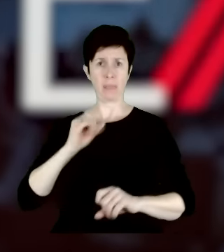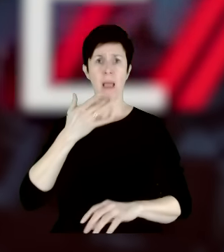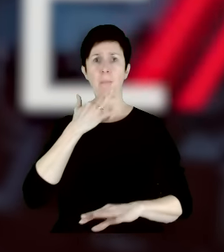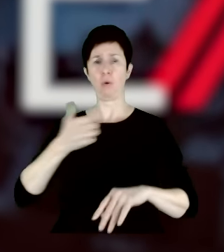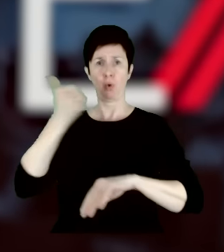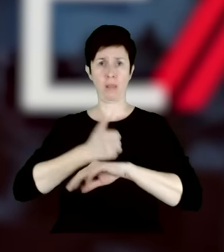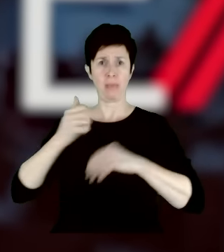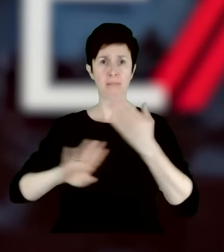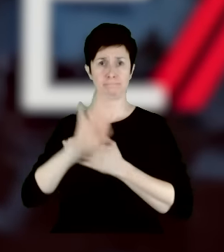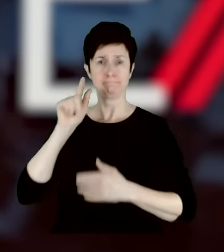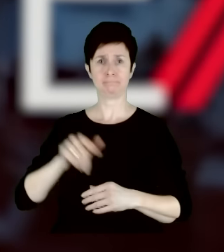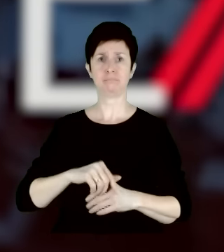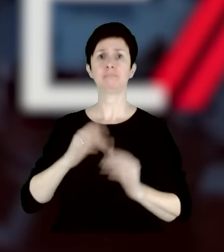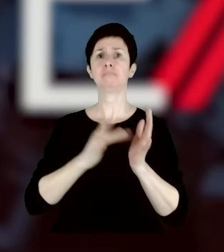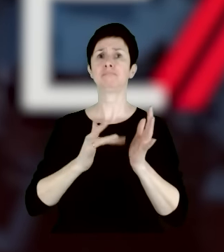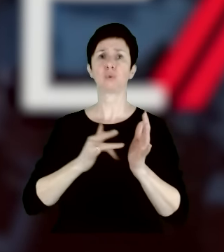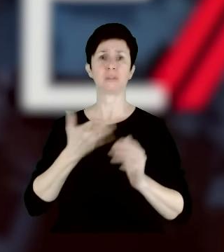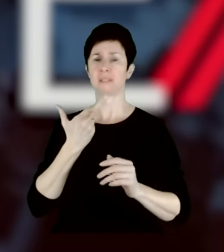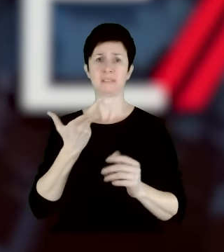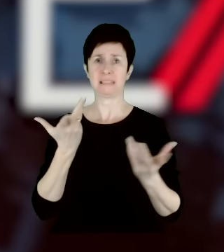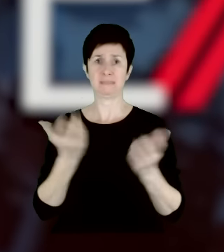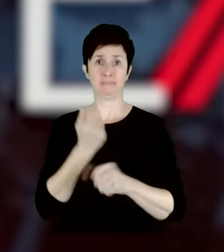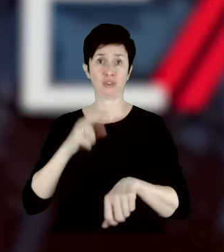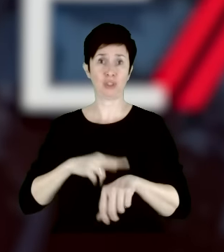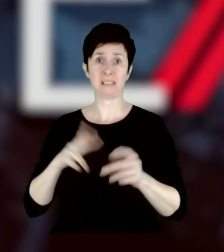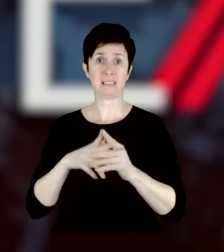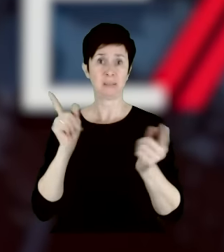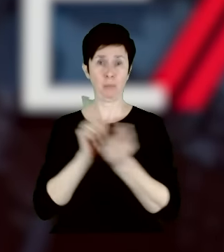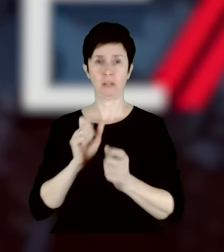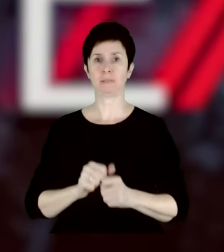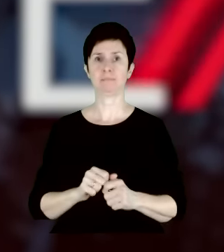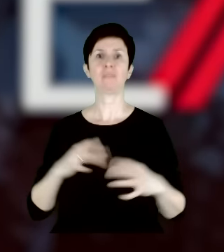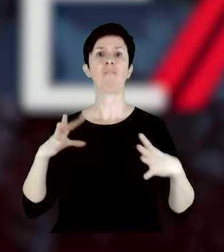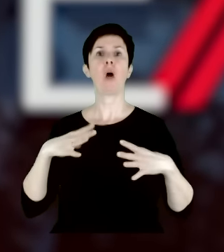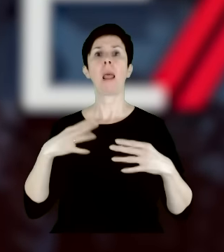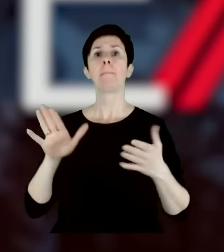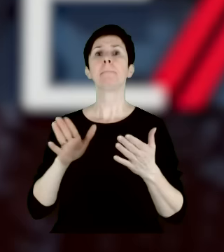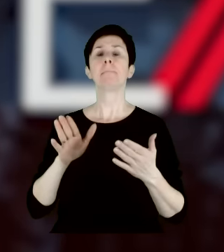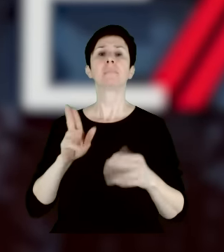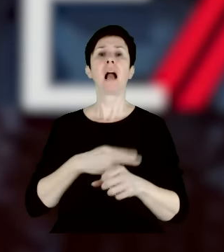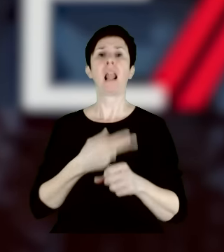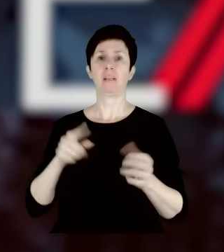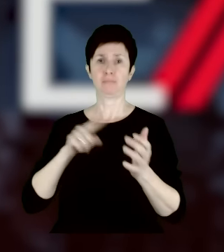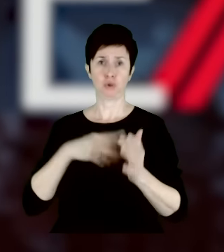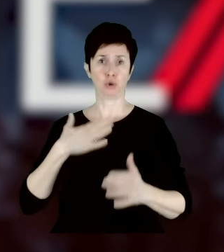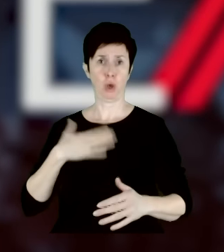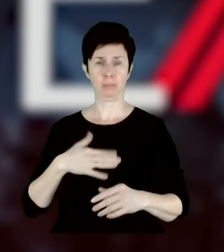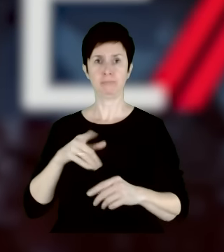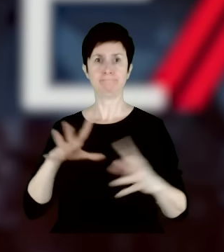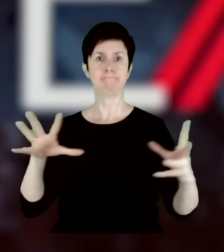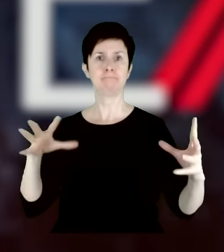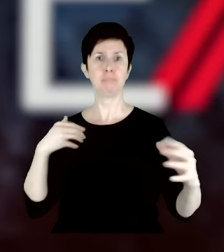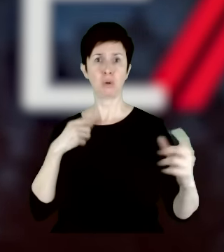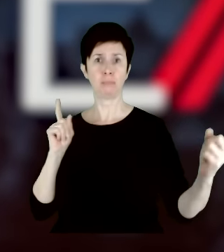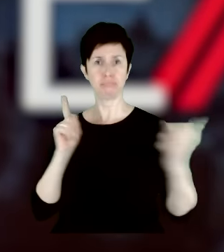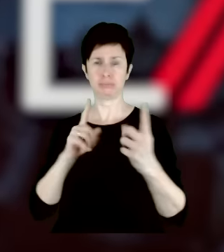strajku. Premier Donald Tusk nie znalazł czasu dla rolników. Wolne miejsca w kalendarzu ma dopiero w sobotę. W trakcie demonstracji doszło do brutalnej interwencji